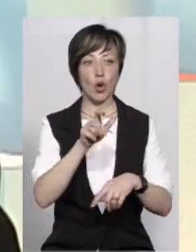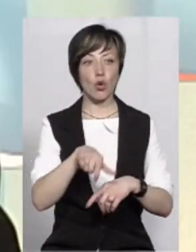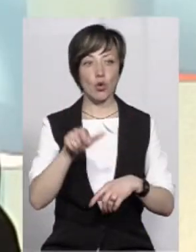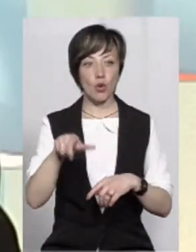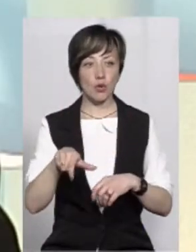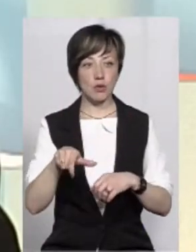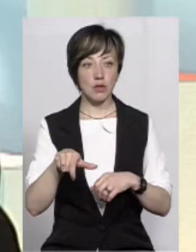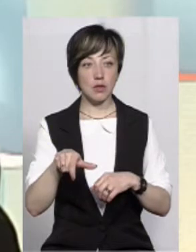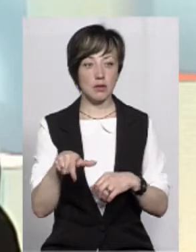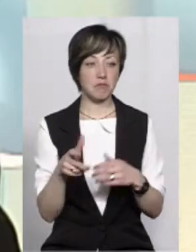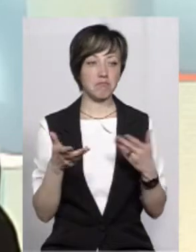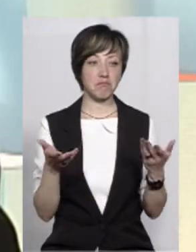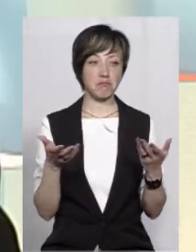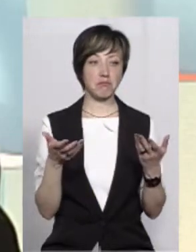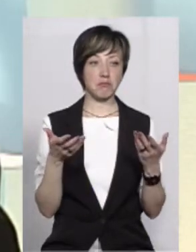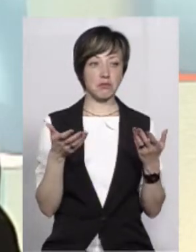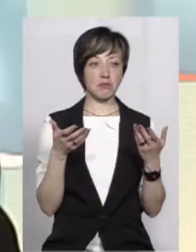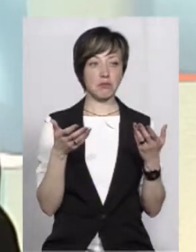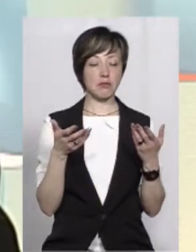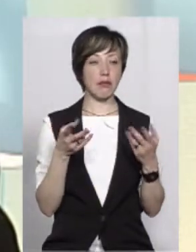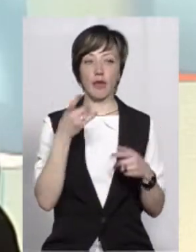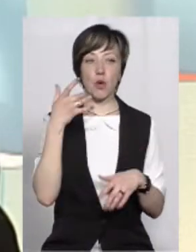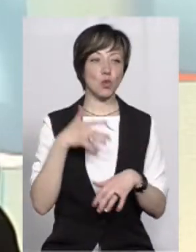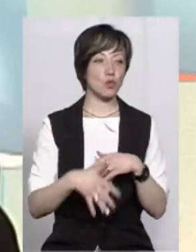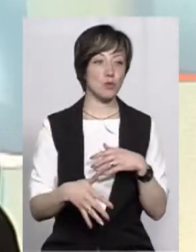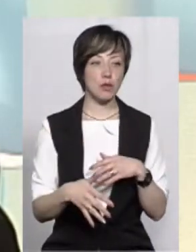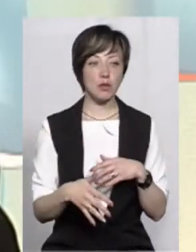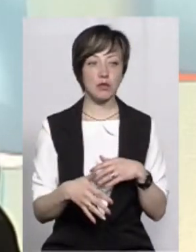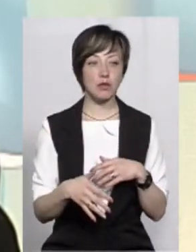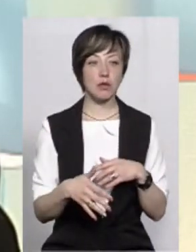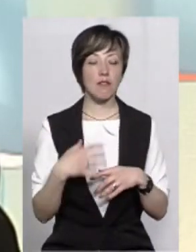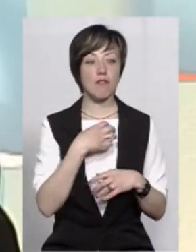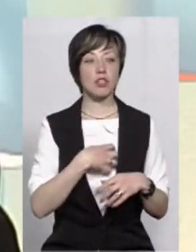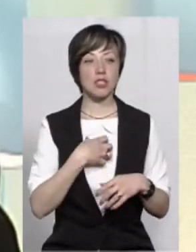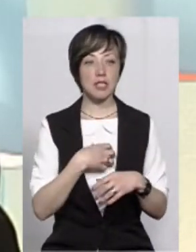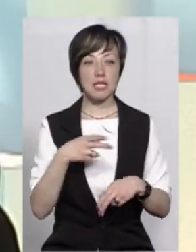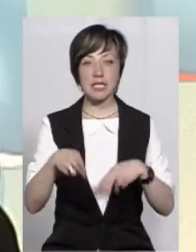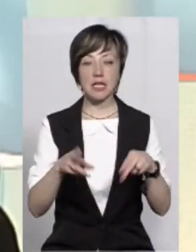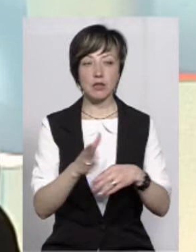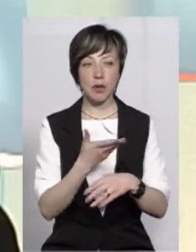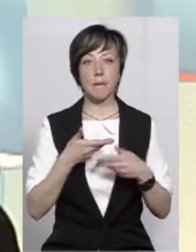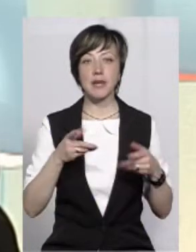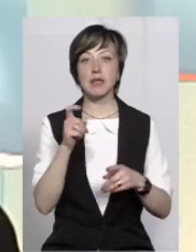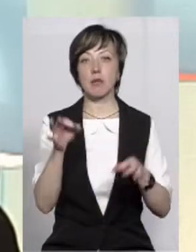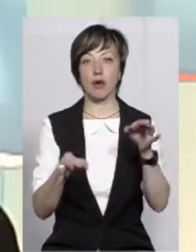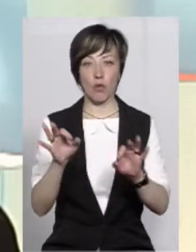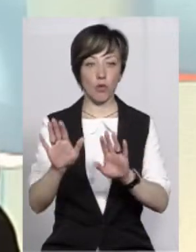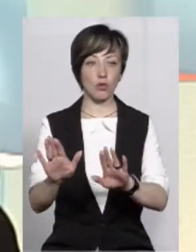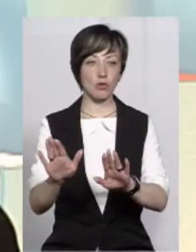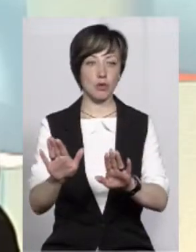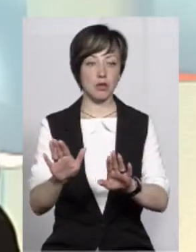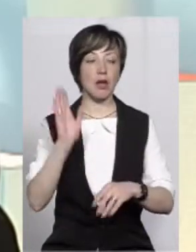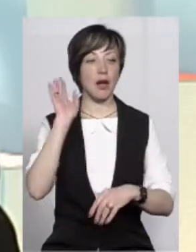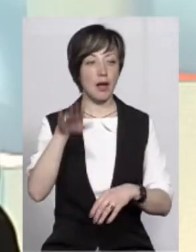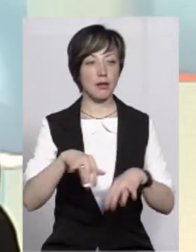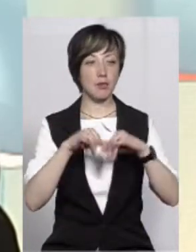люди якось так от, ну, не розуміють, ви розумієте, не розуміють важливості стерилізації. Ми за природу, от, знаєте, за